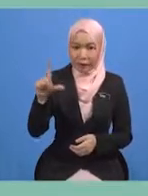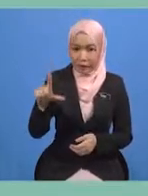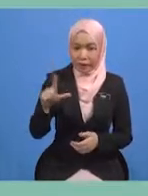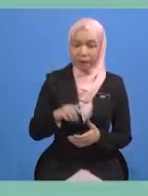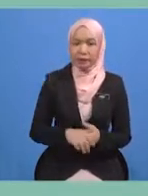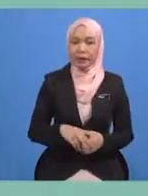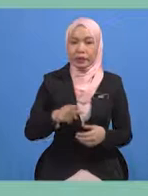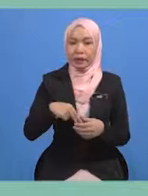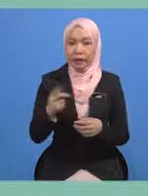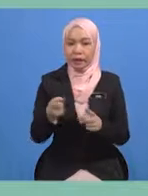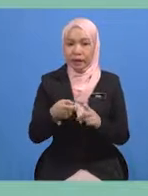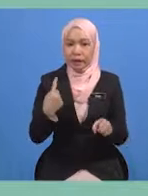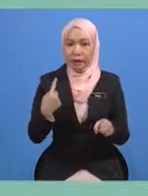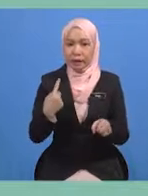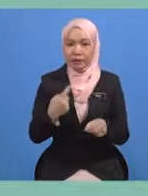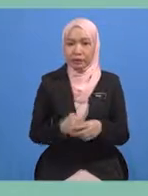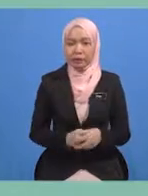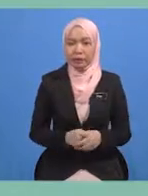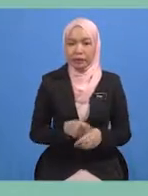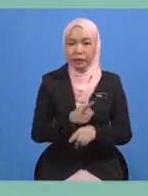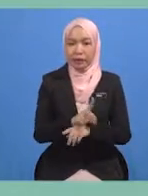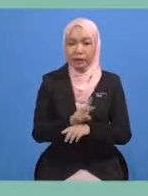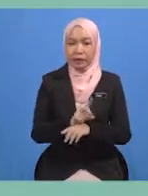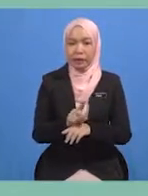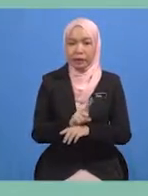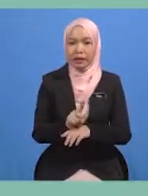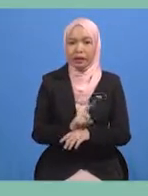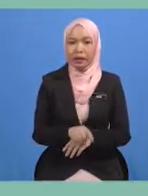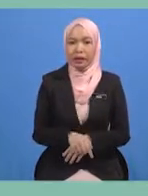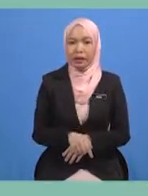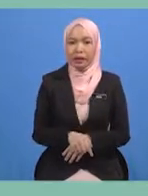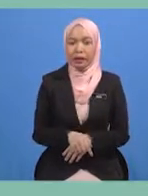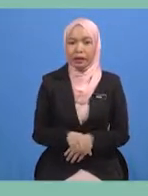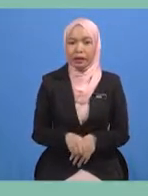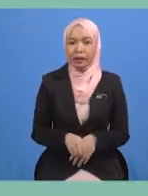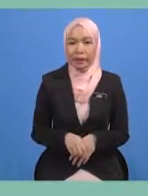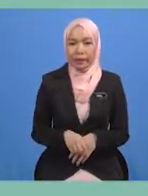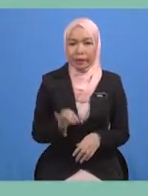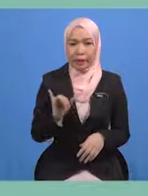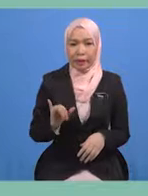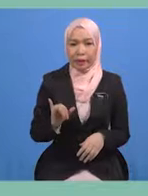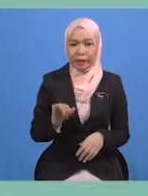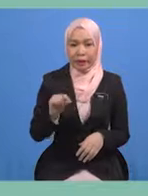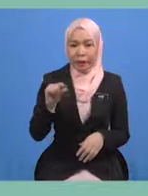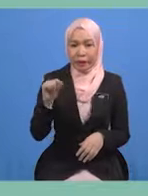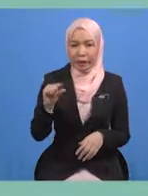zarah-zarah medium yang bergetar dan tidak boleh merambat dalam